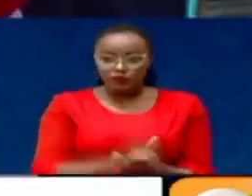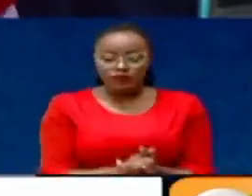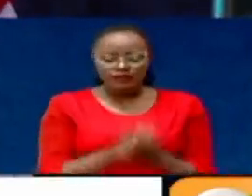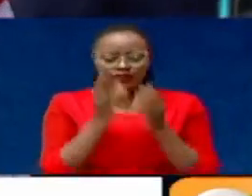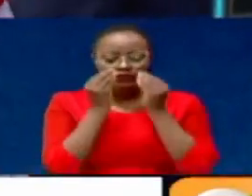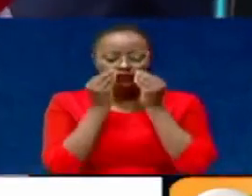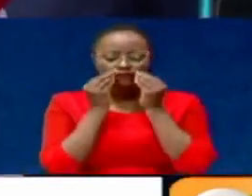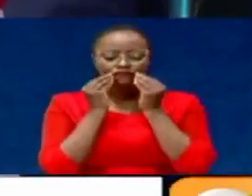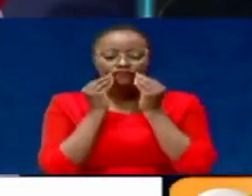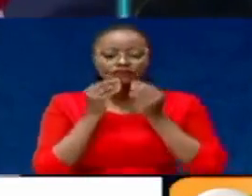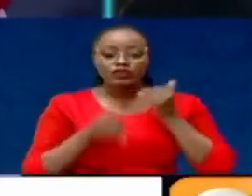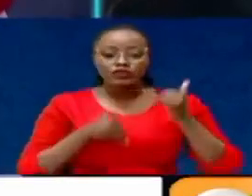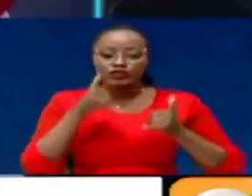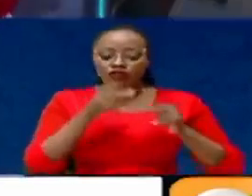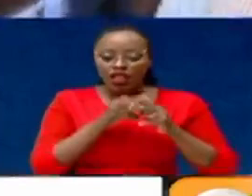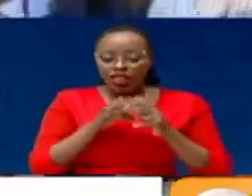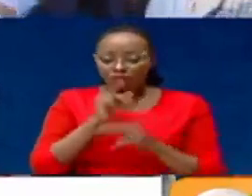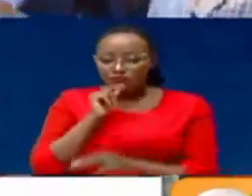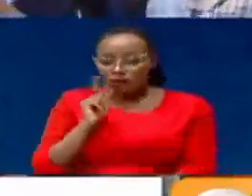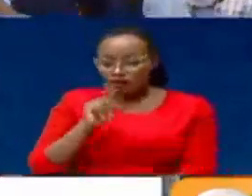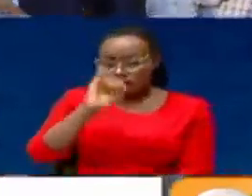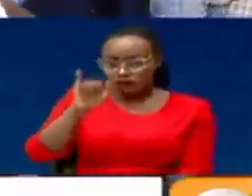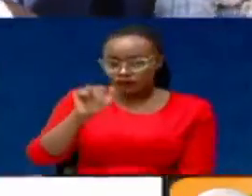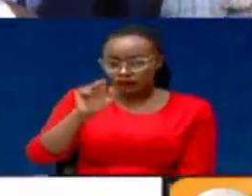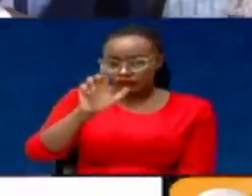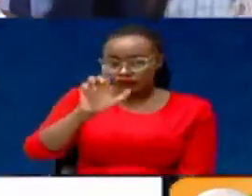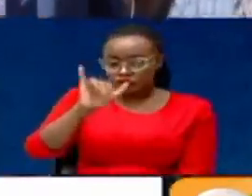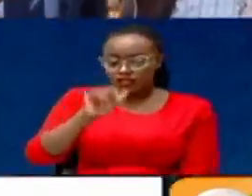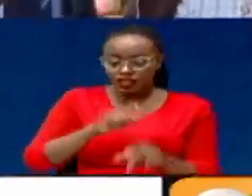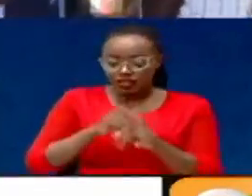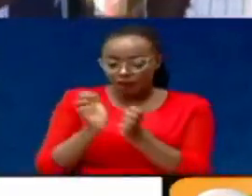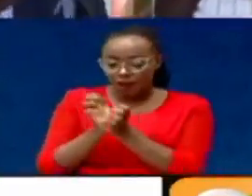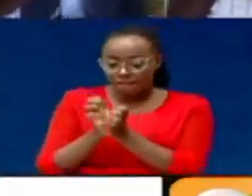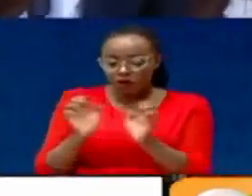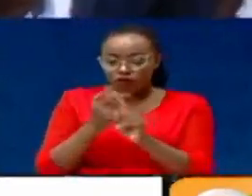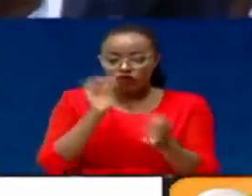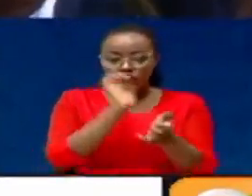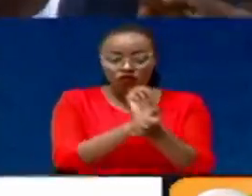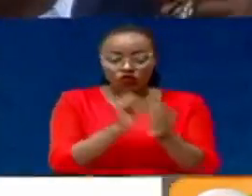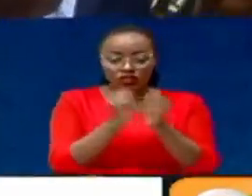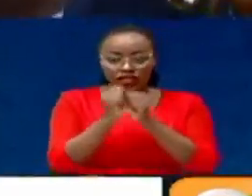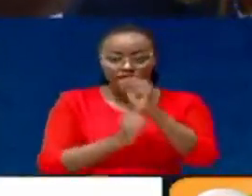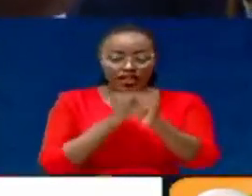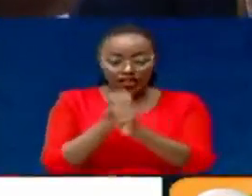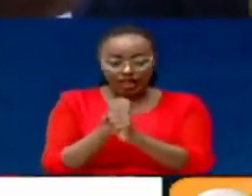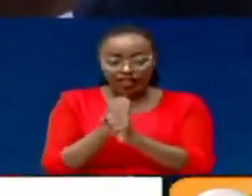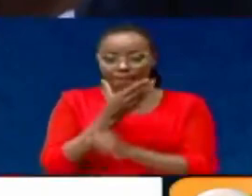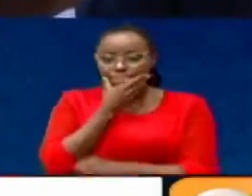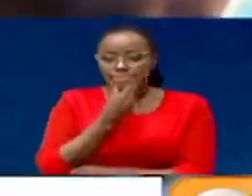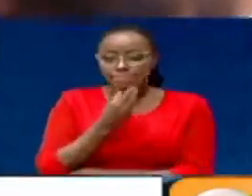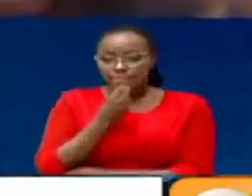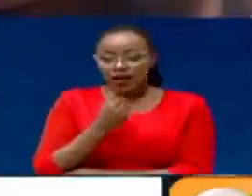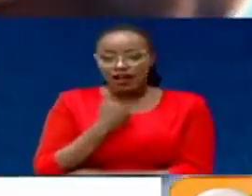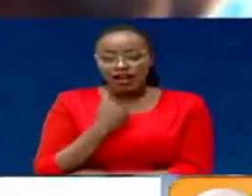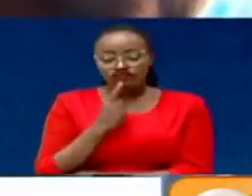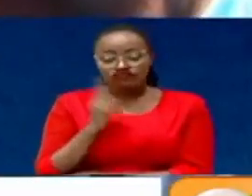Machozi ya furaha yalimbubujika Julius Wambua alipoondoka gerezani. Kwa mara ya kwanza kwa miaka 10, Wambua anaonja